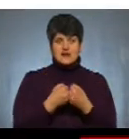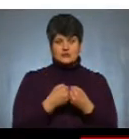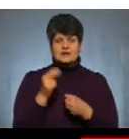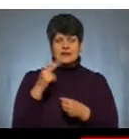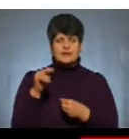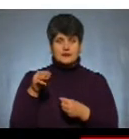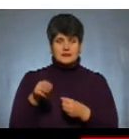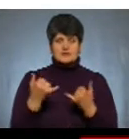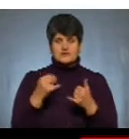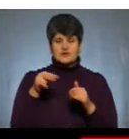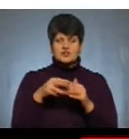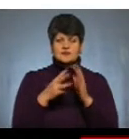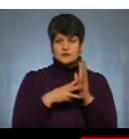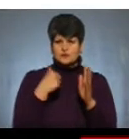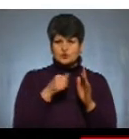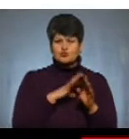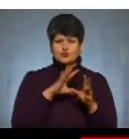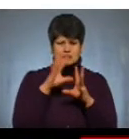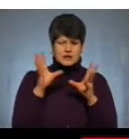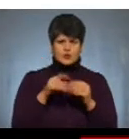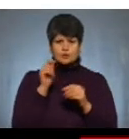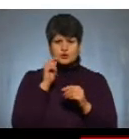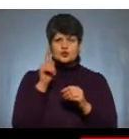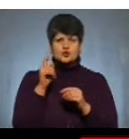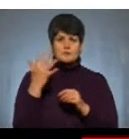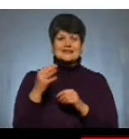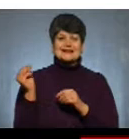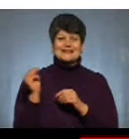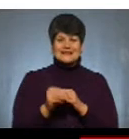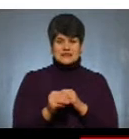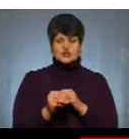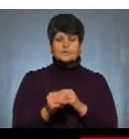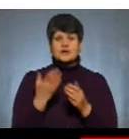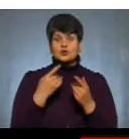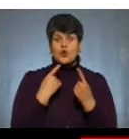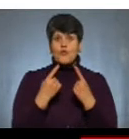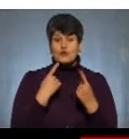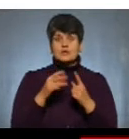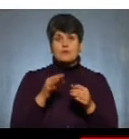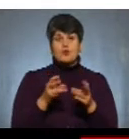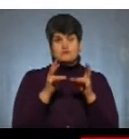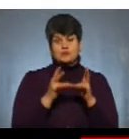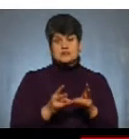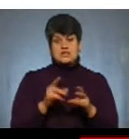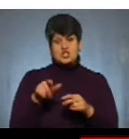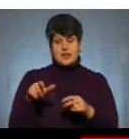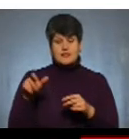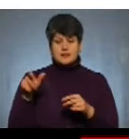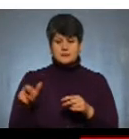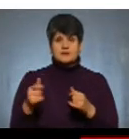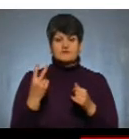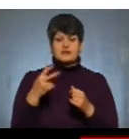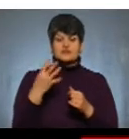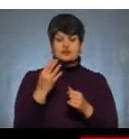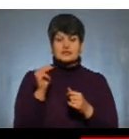ДТП. Зараз у 2018 році було зафіксовано загалом по Україні 150 тисяч. Якщо говорити про ДТП з постраждалими, в 2018